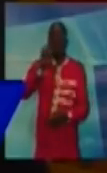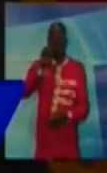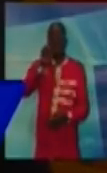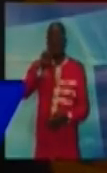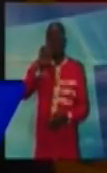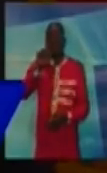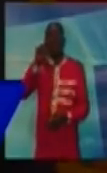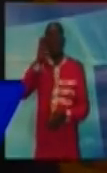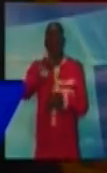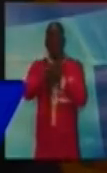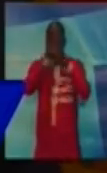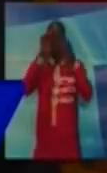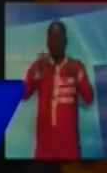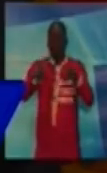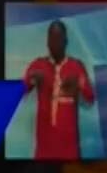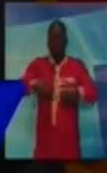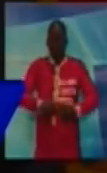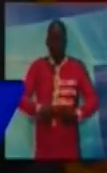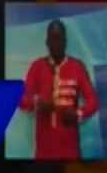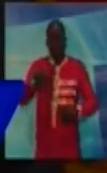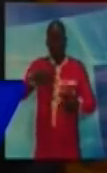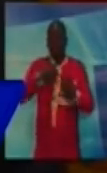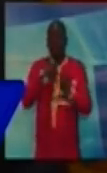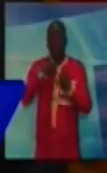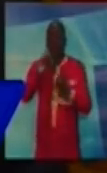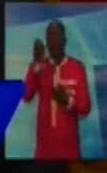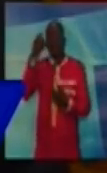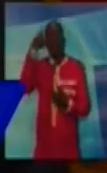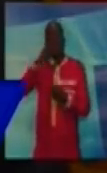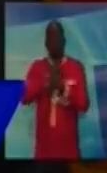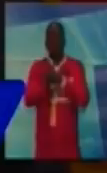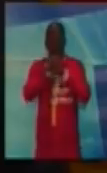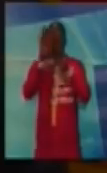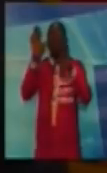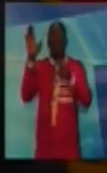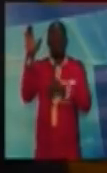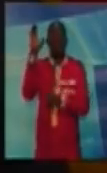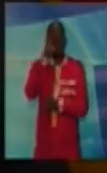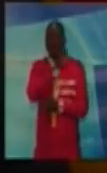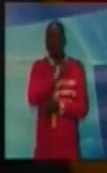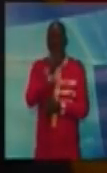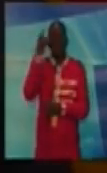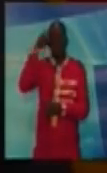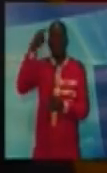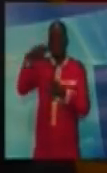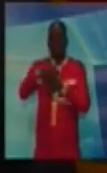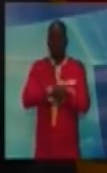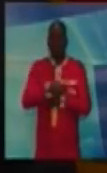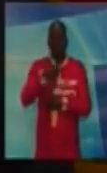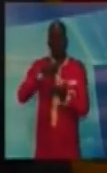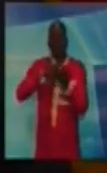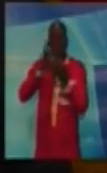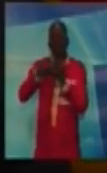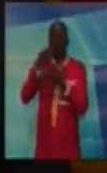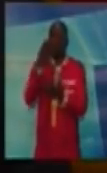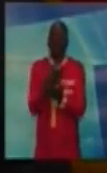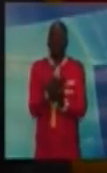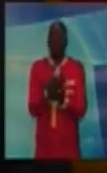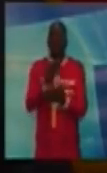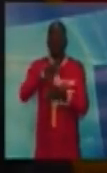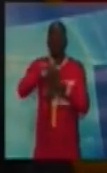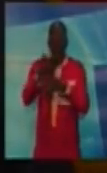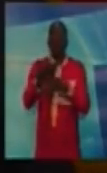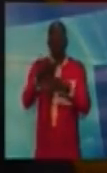sont des entreprises, des jeunes qui n'ont pas forcément les moyens d'avoir une visibilité, d'avoir la chance de voir un jour leur projet financé. Parce qu'au-delà